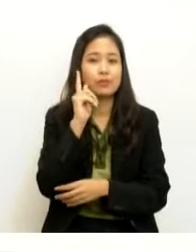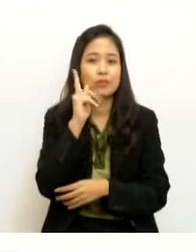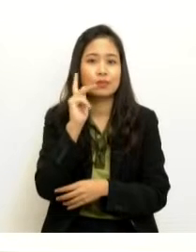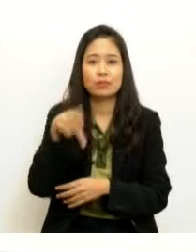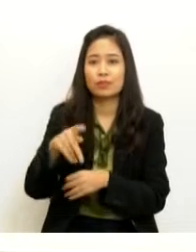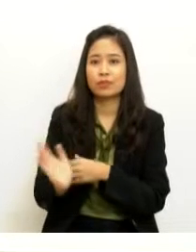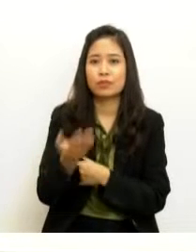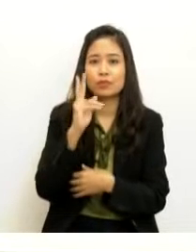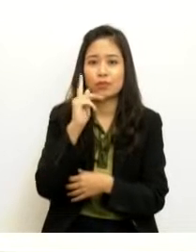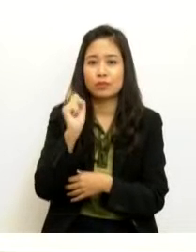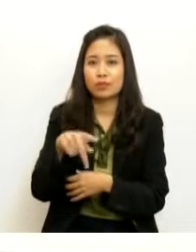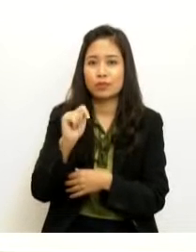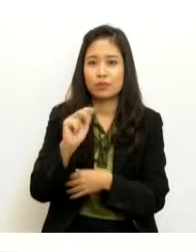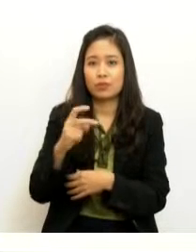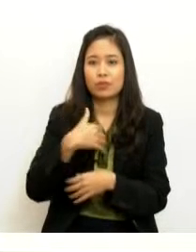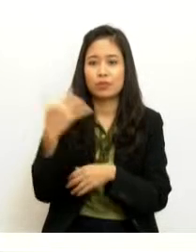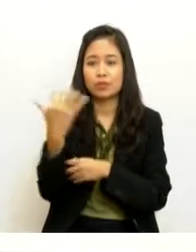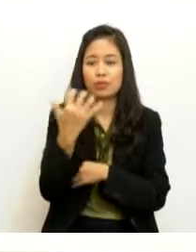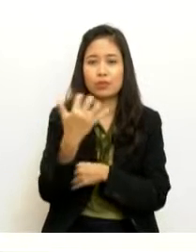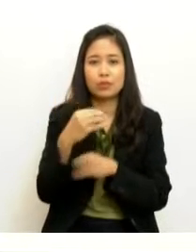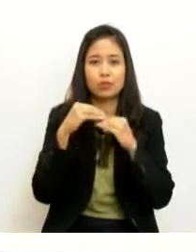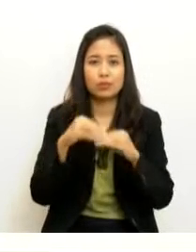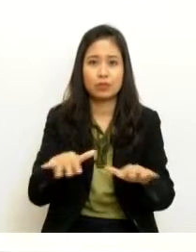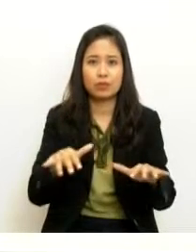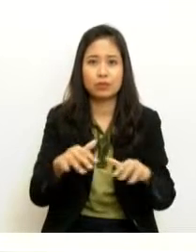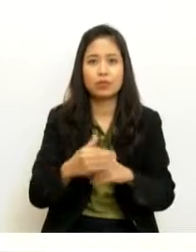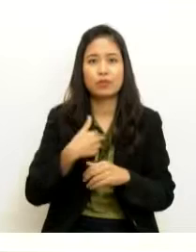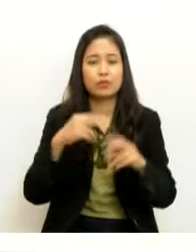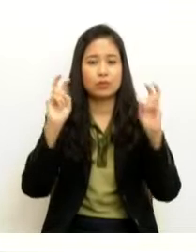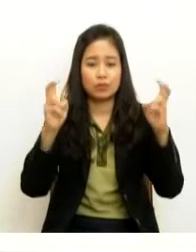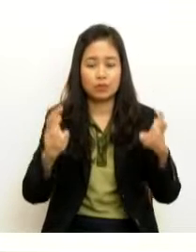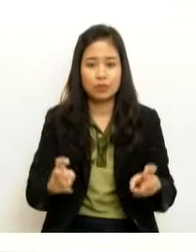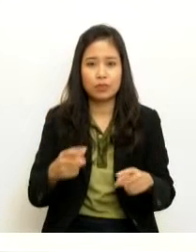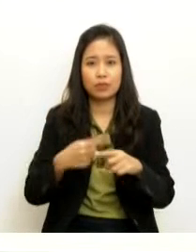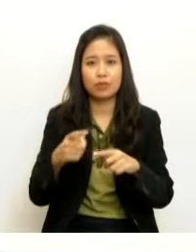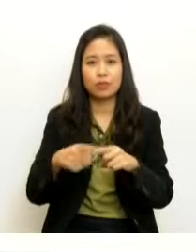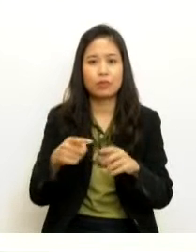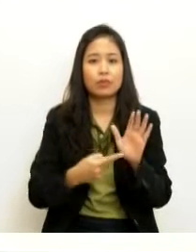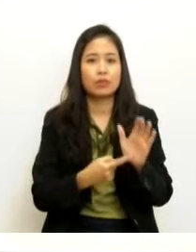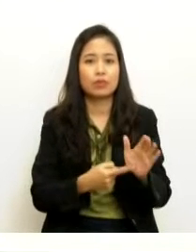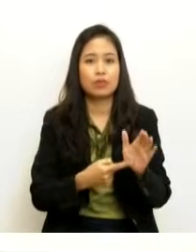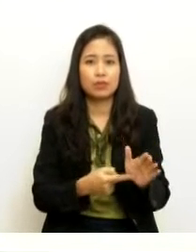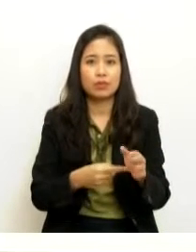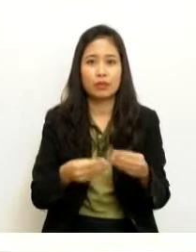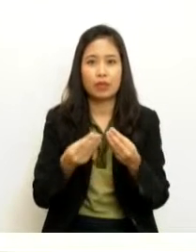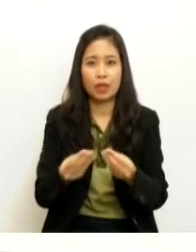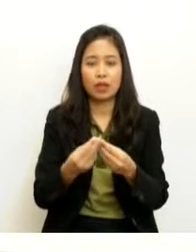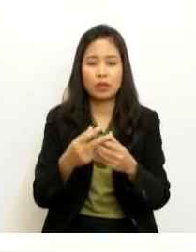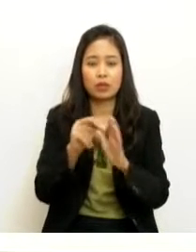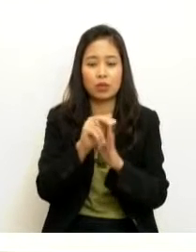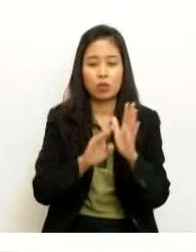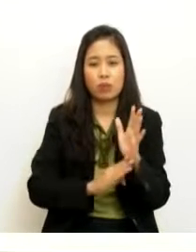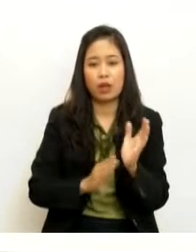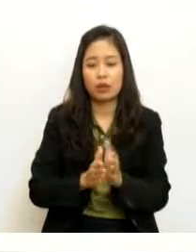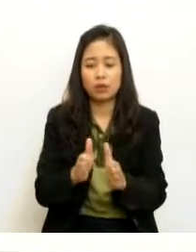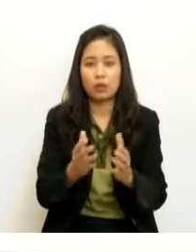รายการสปทวิถีใหม่วิถีคุณภาพจะมีประเด็นมานำเรียนให้ท่านในเชิงนโยบายและแนวทาง